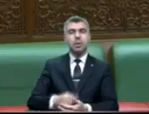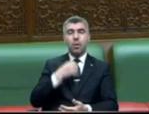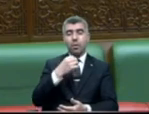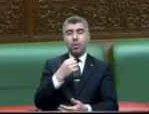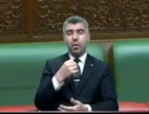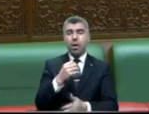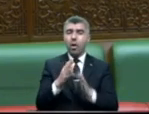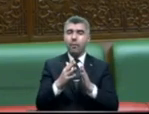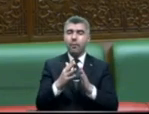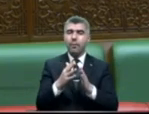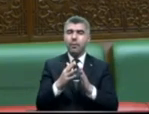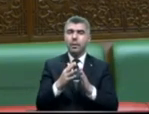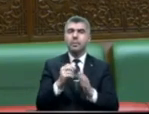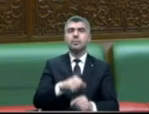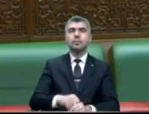خوفا